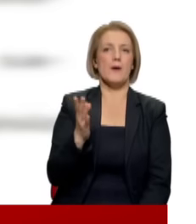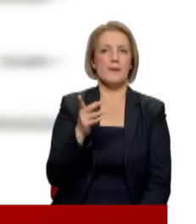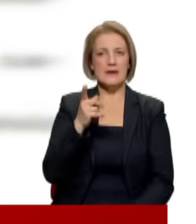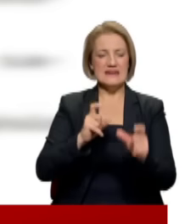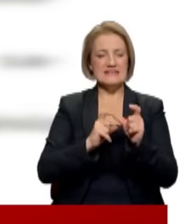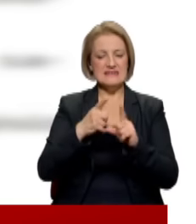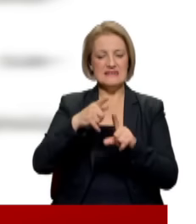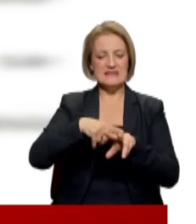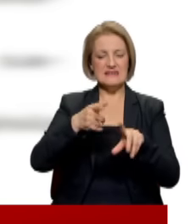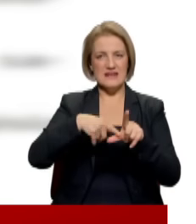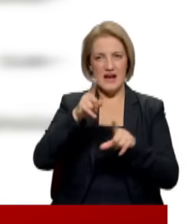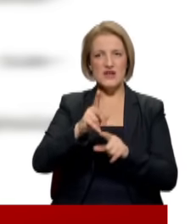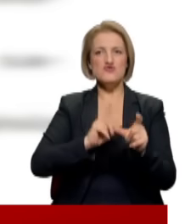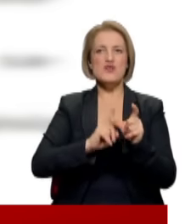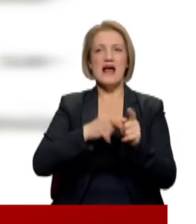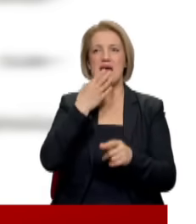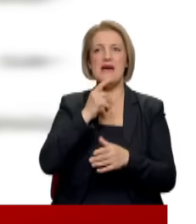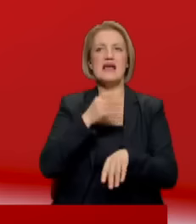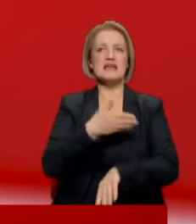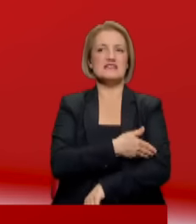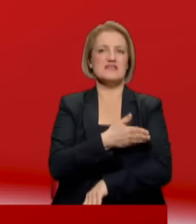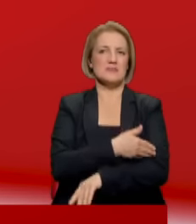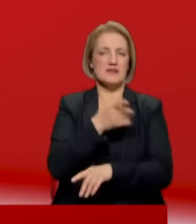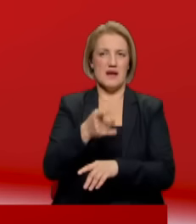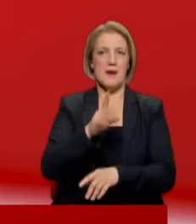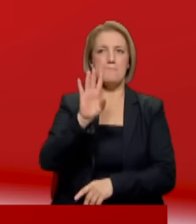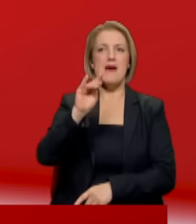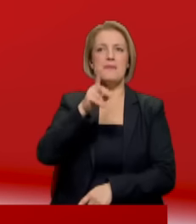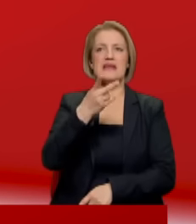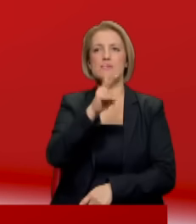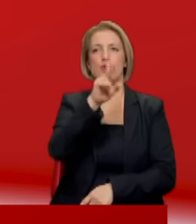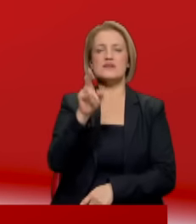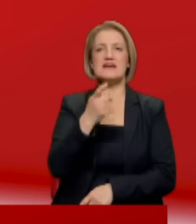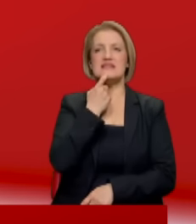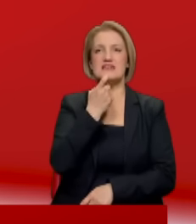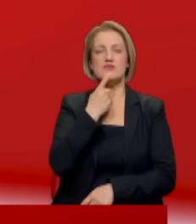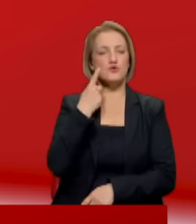çıraklık sürelerinin emeklilik hizmetine sayılması MHP'nin 201